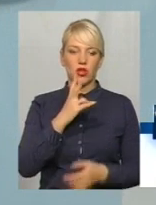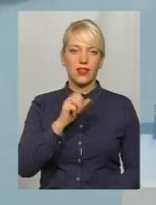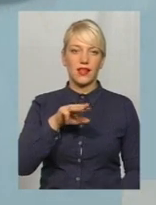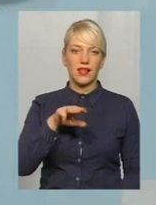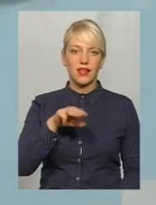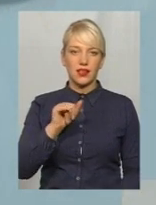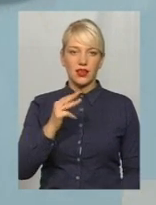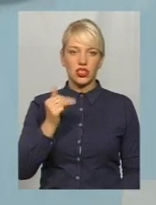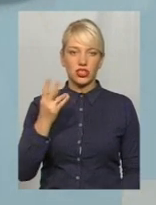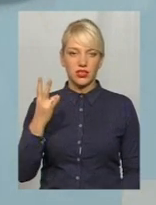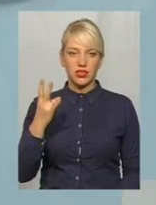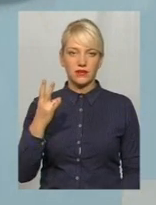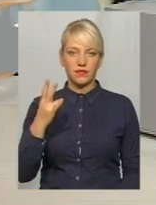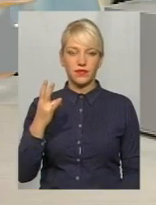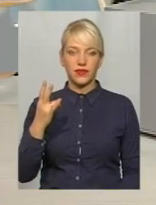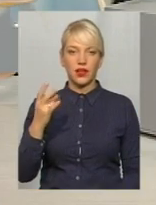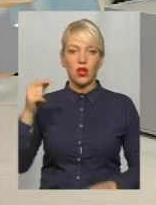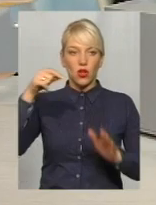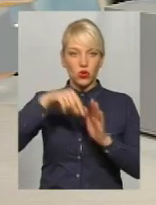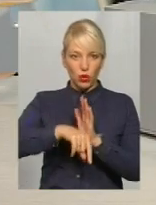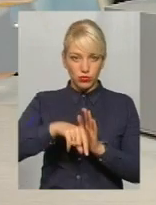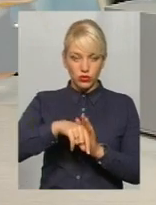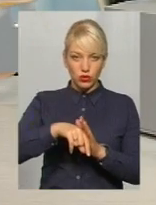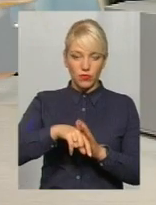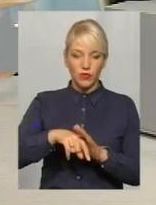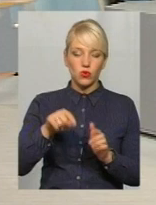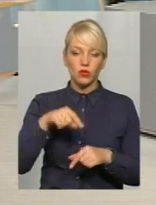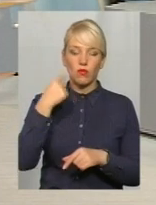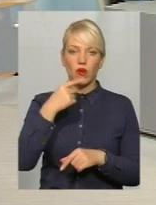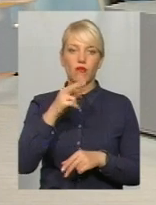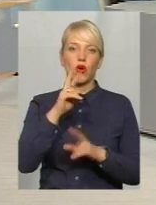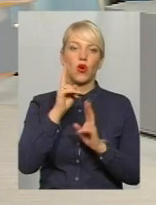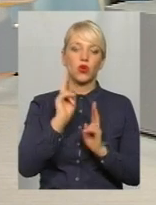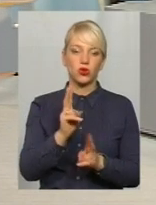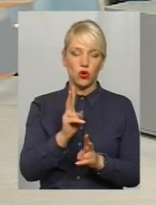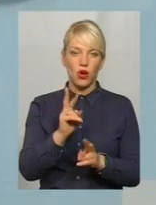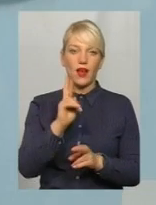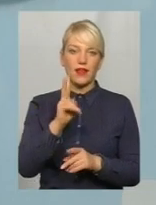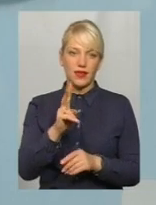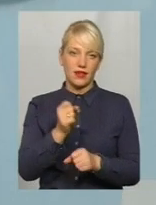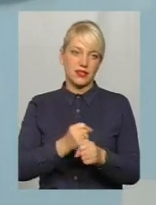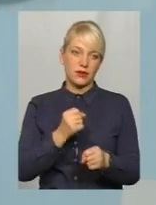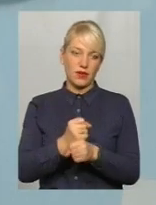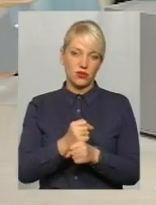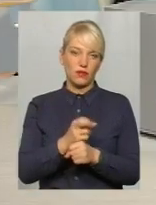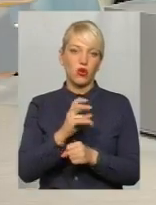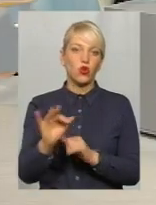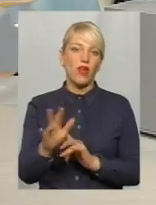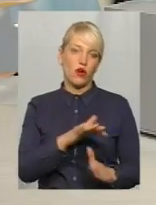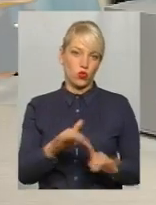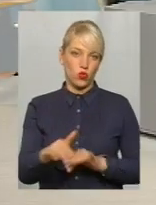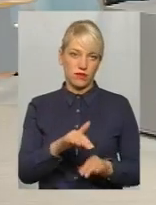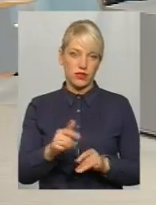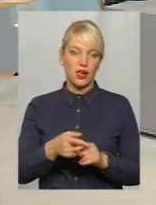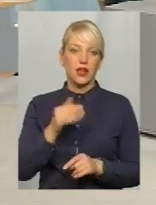а в усіх решта територіях. Тут же мова йде про те, хто, як рухався, так? Хто як спрацював? Да. Тобто те,